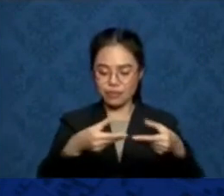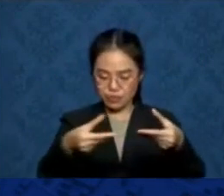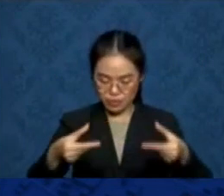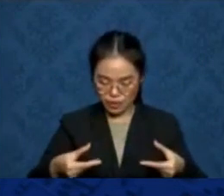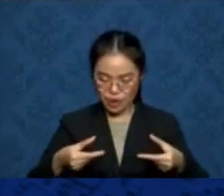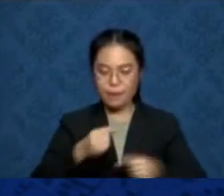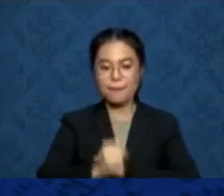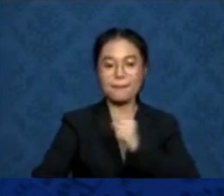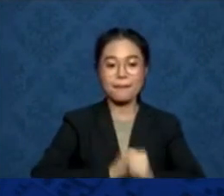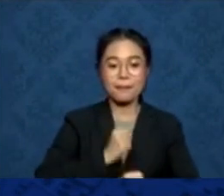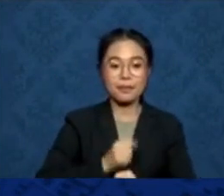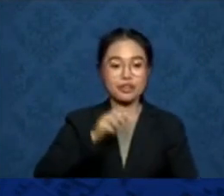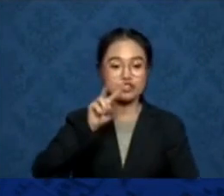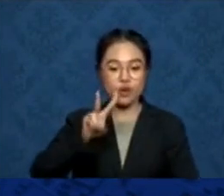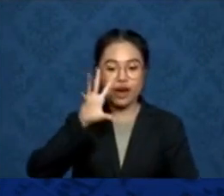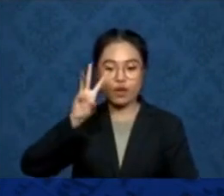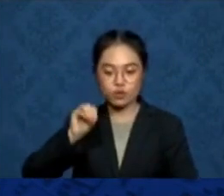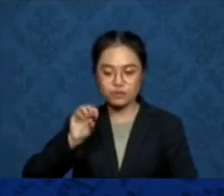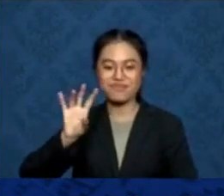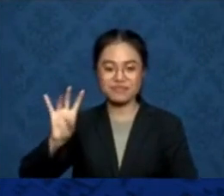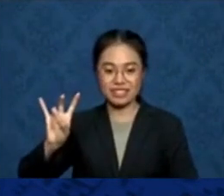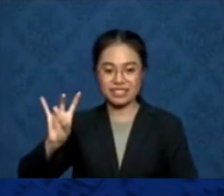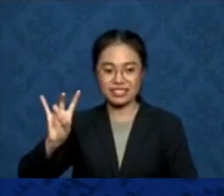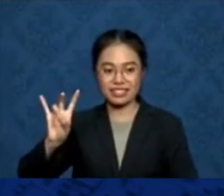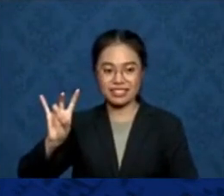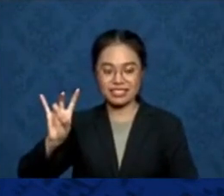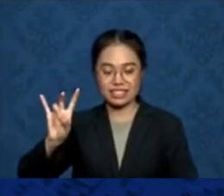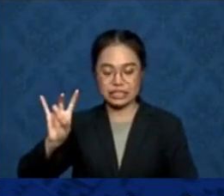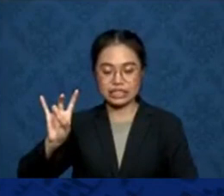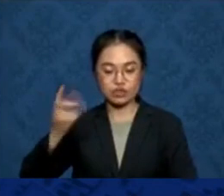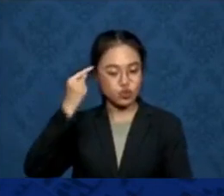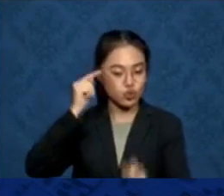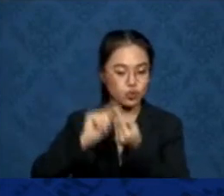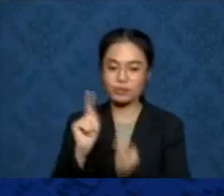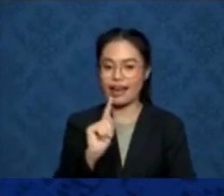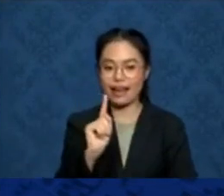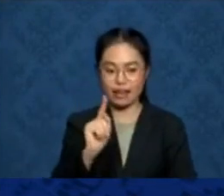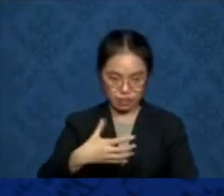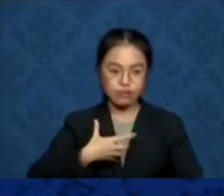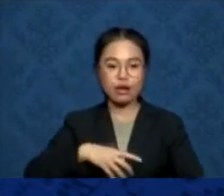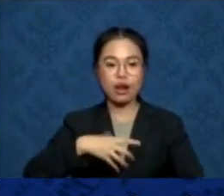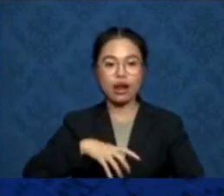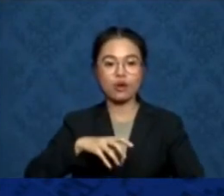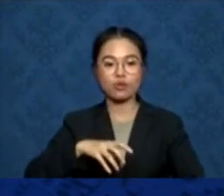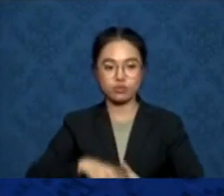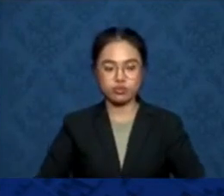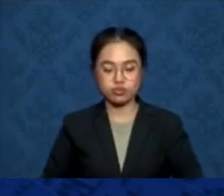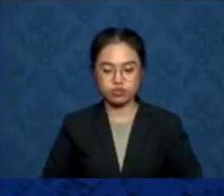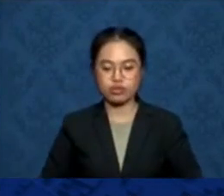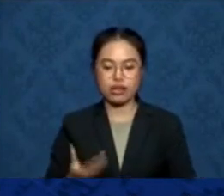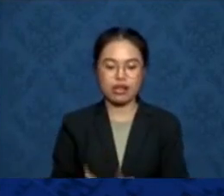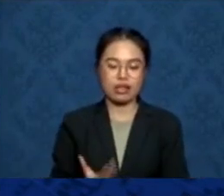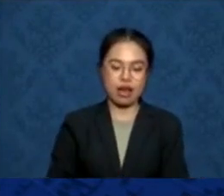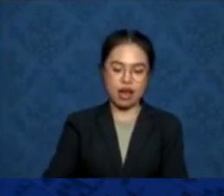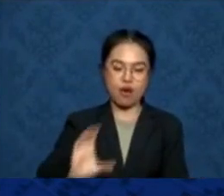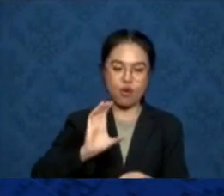แถลงต่อรัฐสภาให้ประชาชนมีความเป็นอยู่ที่ดีขึ้นผ่าน6ยุทธศาสตร์นั่นก็คือด้านความมั่นคงด้านการสร้าง